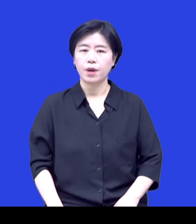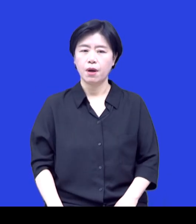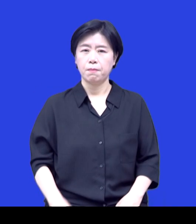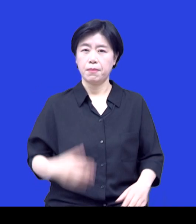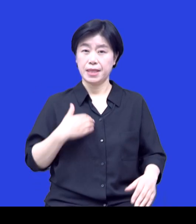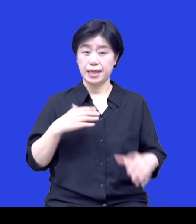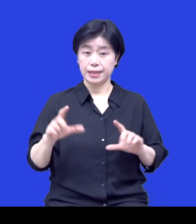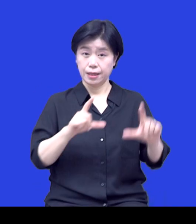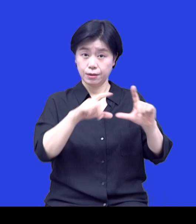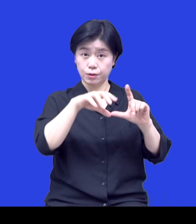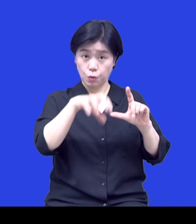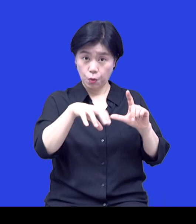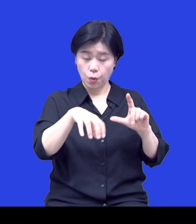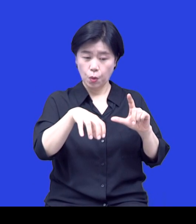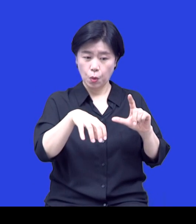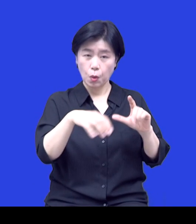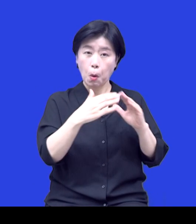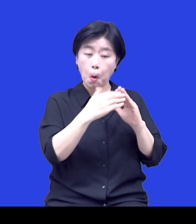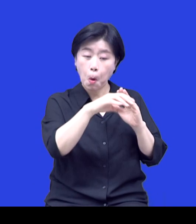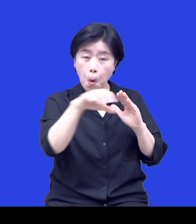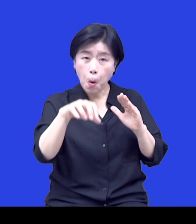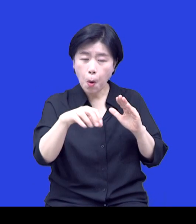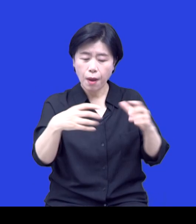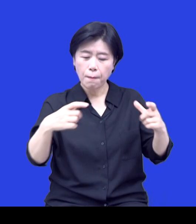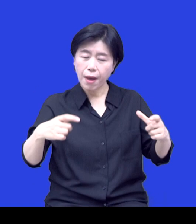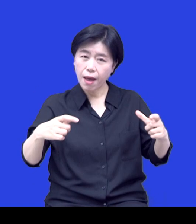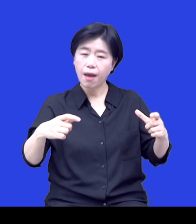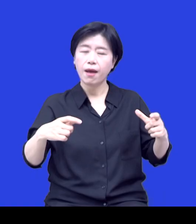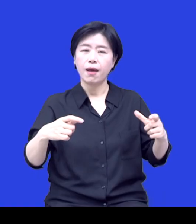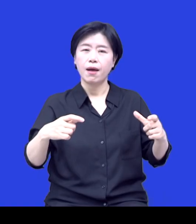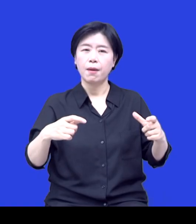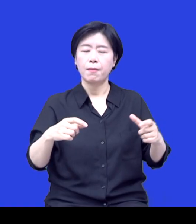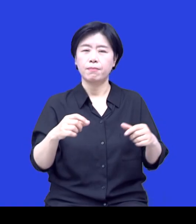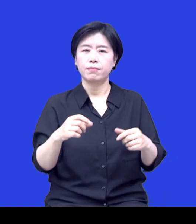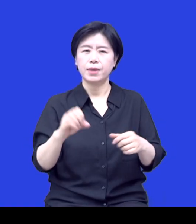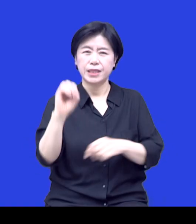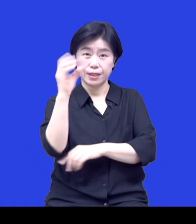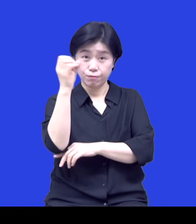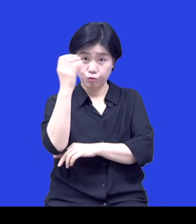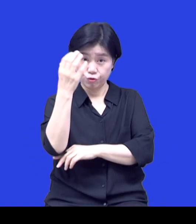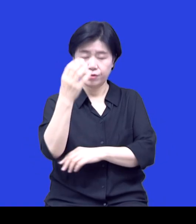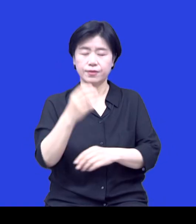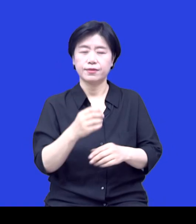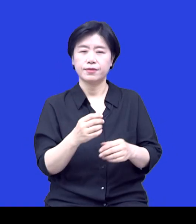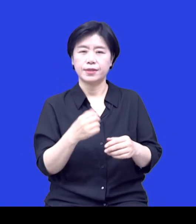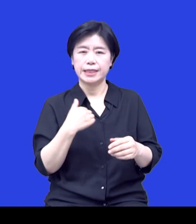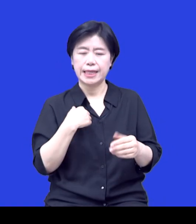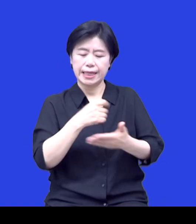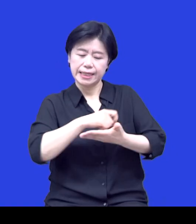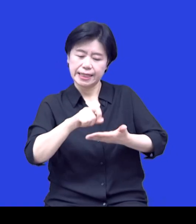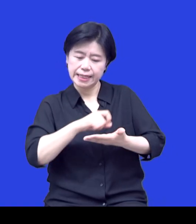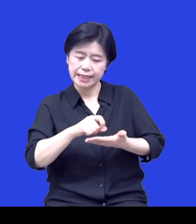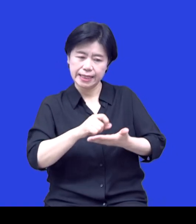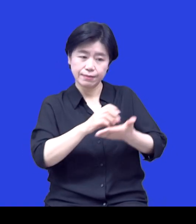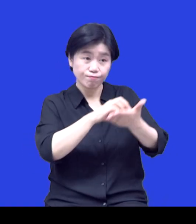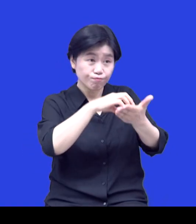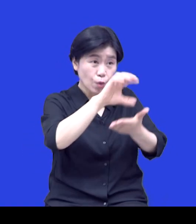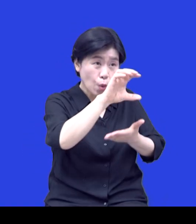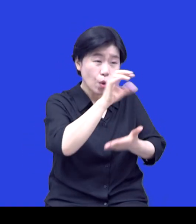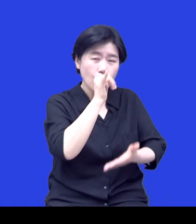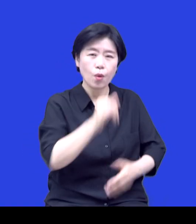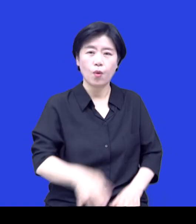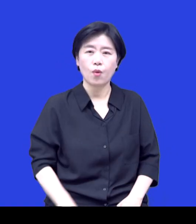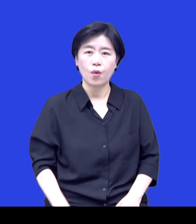소식지에다가 1.5세 교육에 대해서 한 반 페이지짜리 원고를 기고한 일이 있었는데 네. 그게 막 흑백으로